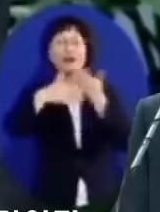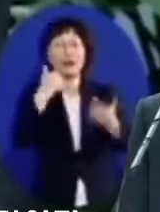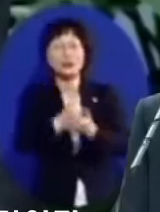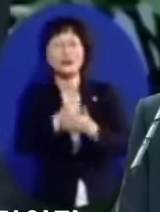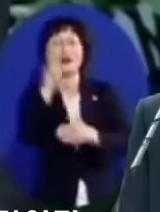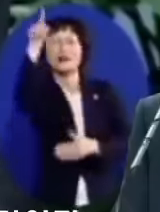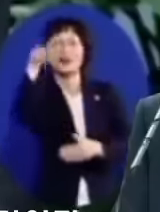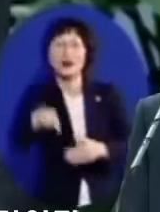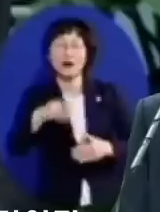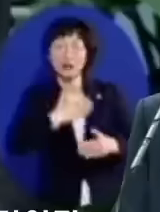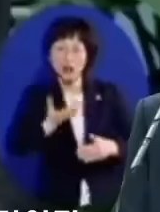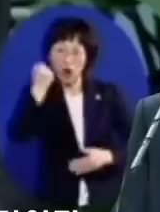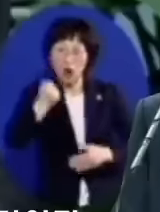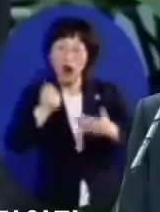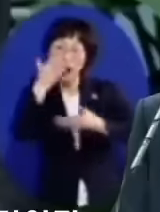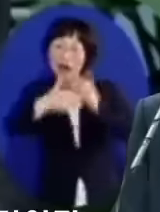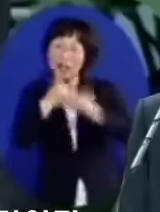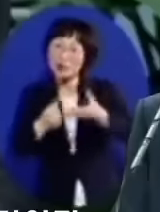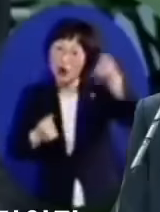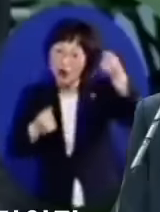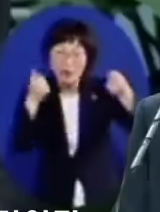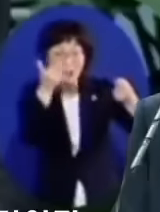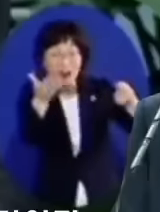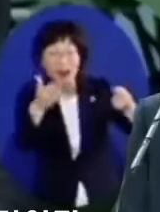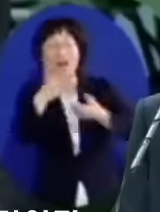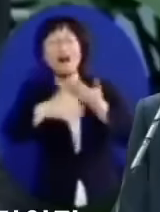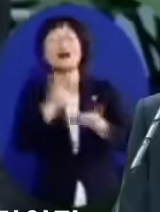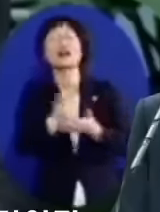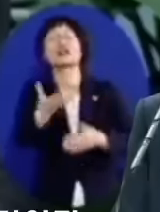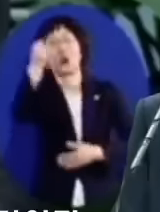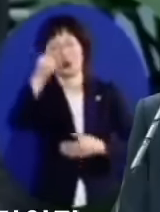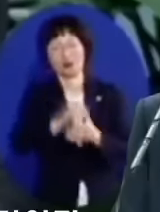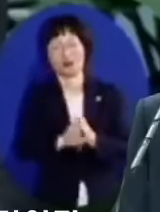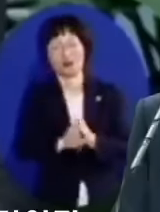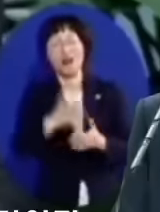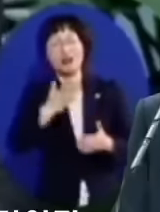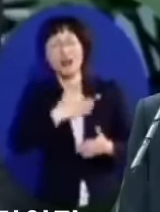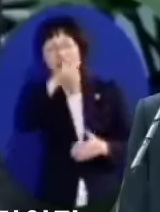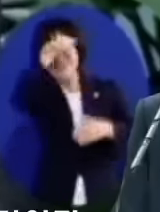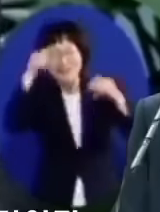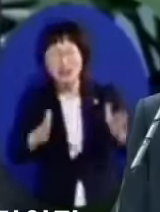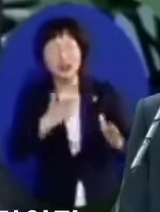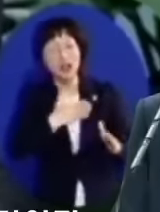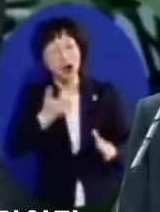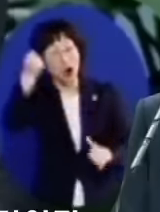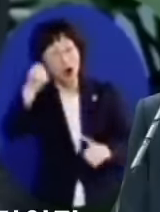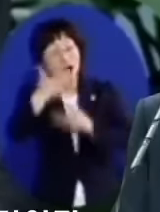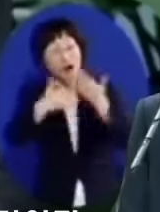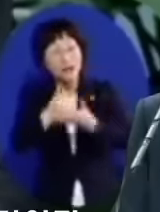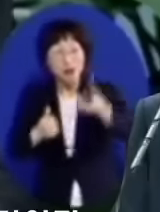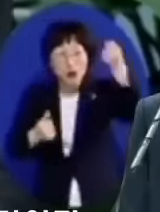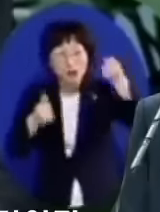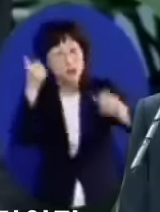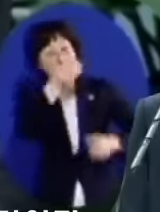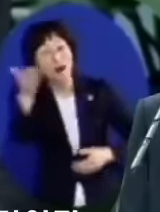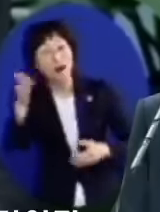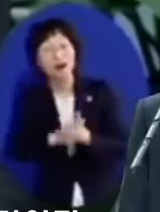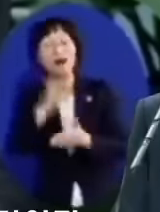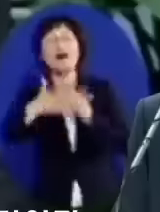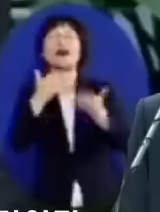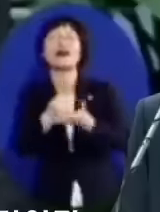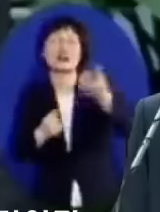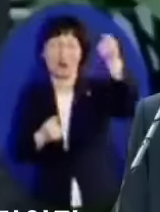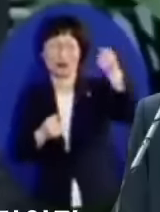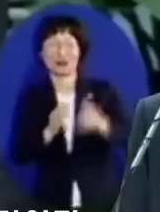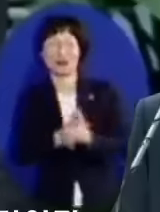내 것입니까? 하나님 것입니까? 하나님 것이지요. 내 일생이 내 것입니까? 하나님 것입니까? 하나님